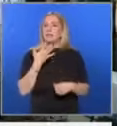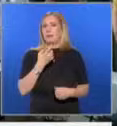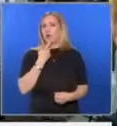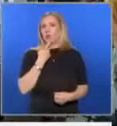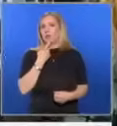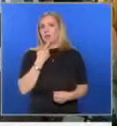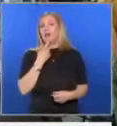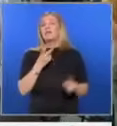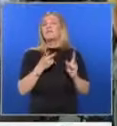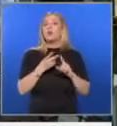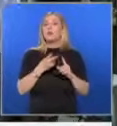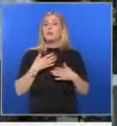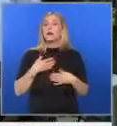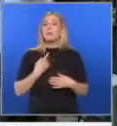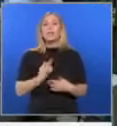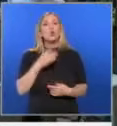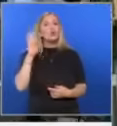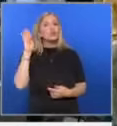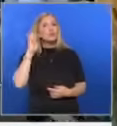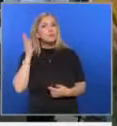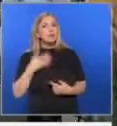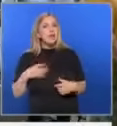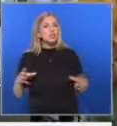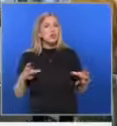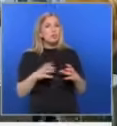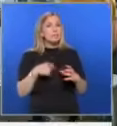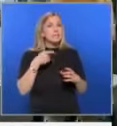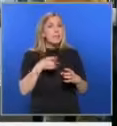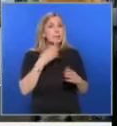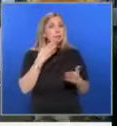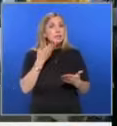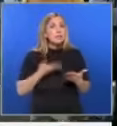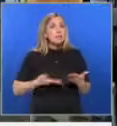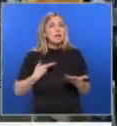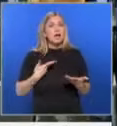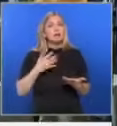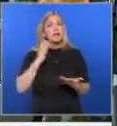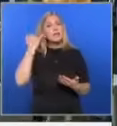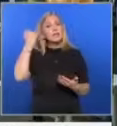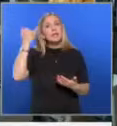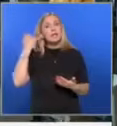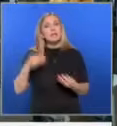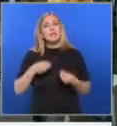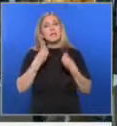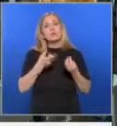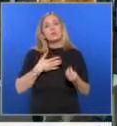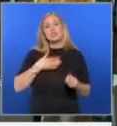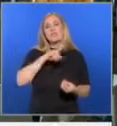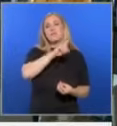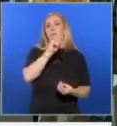години. И второ, ние имахме едно изслушване в групата с нея, на което тя представи някои от своите идеи. Ние поставихме нашите